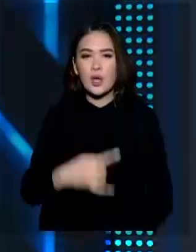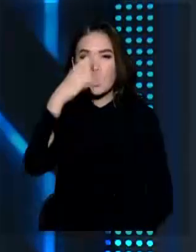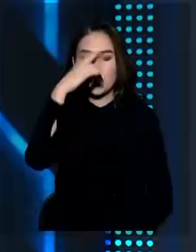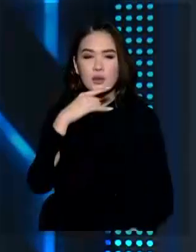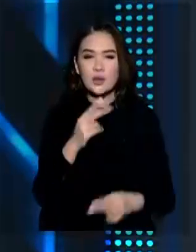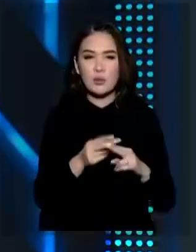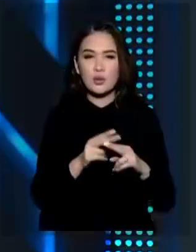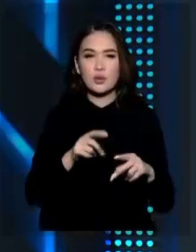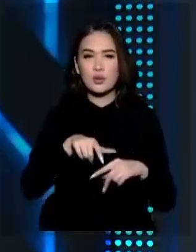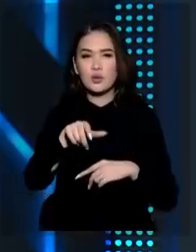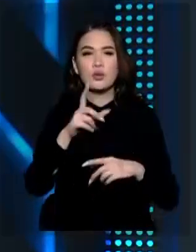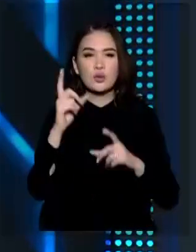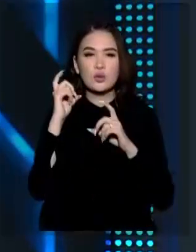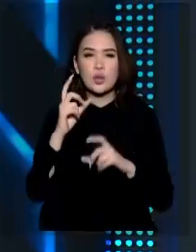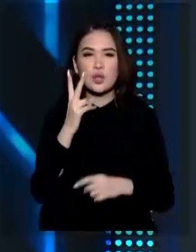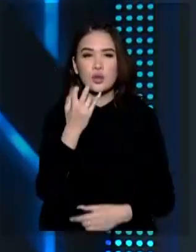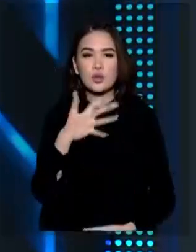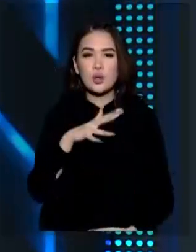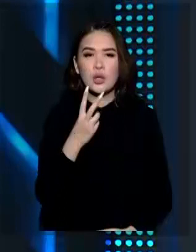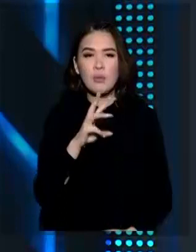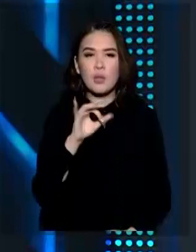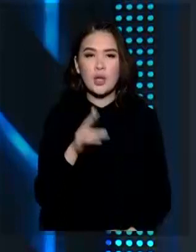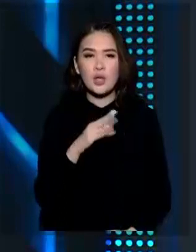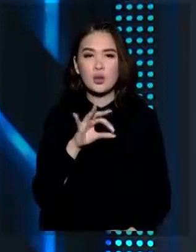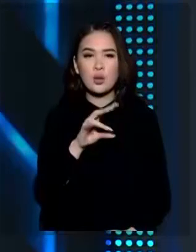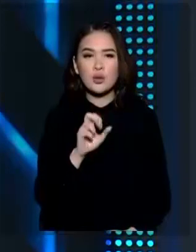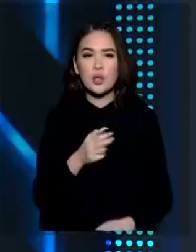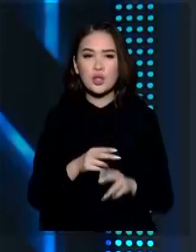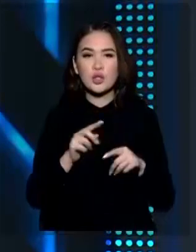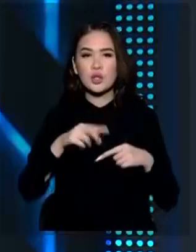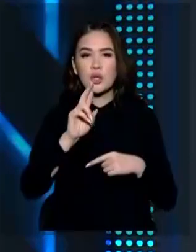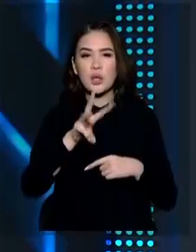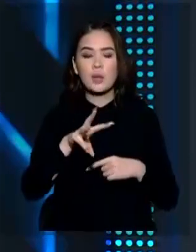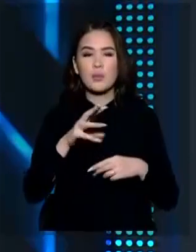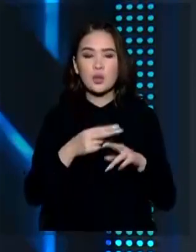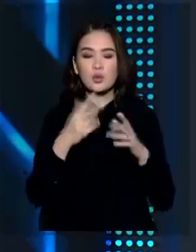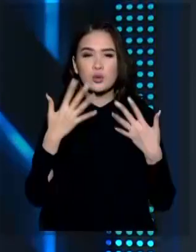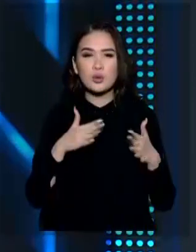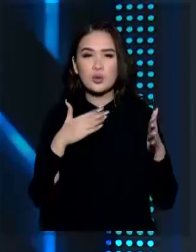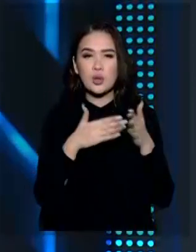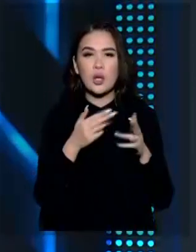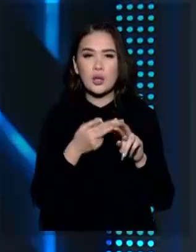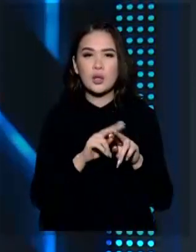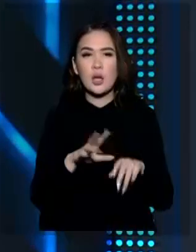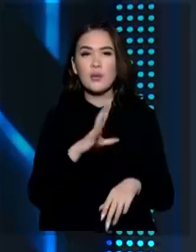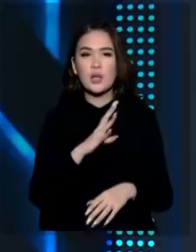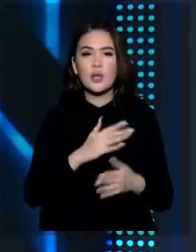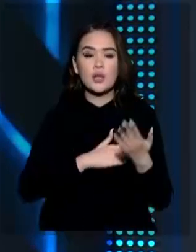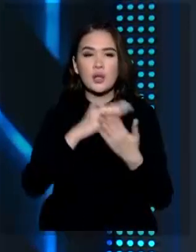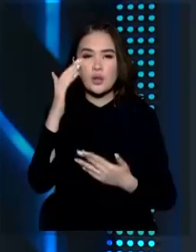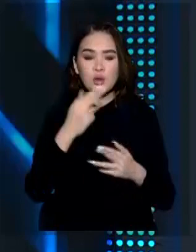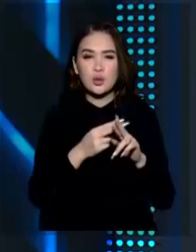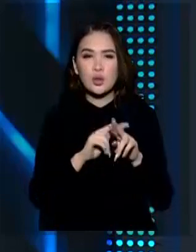Қазақстан темір жолының жүк айналымы 252 миллиард тонна шақырымға жетті. Бұл тәуелсіздік жылдарындағы ең жоғары